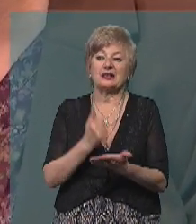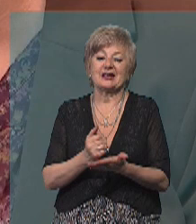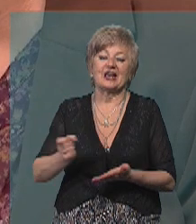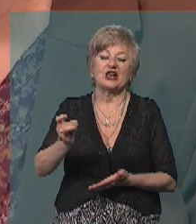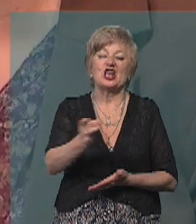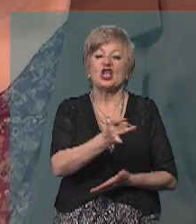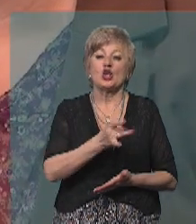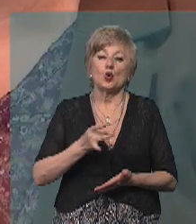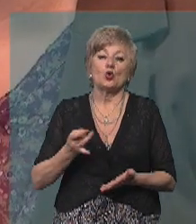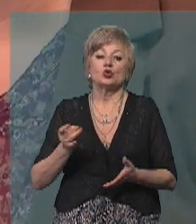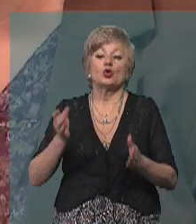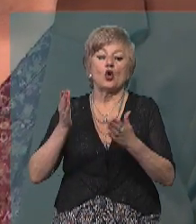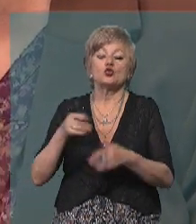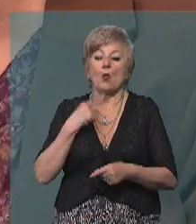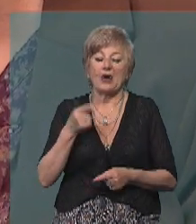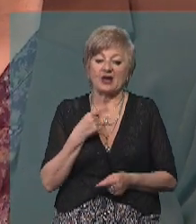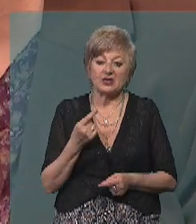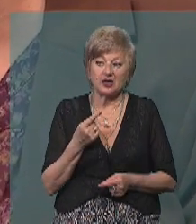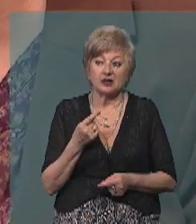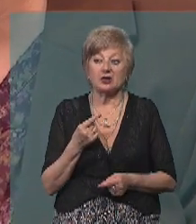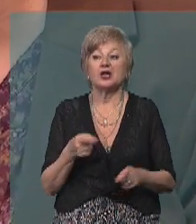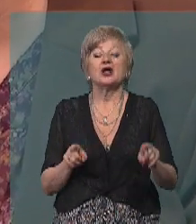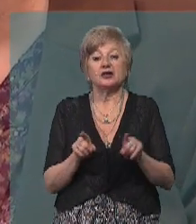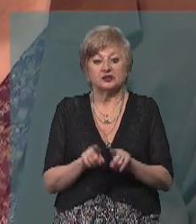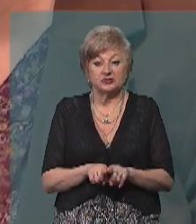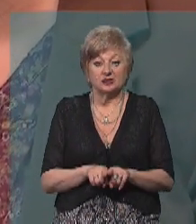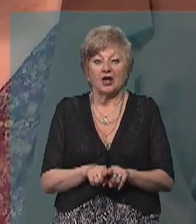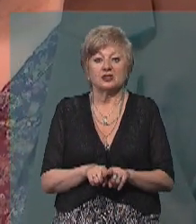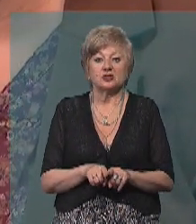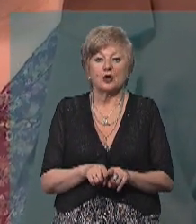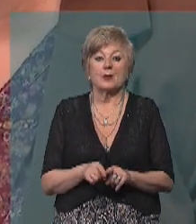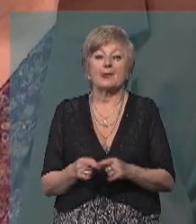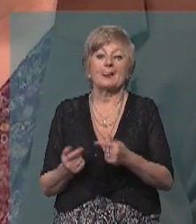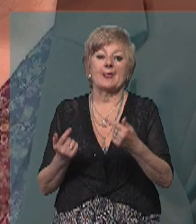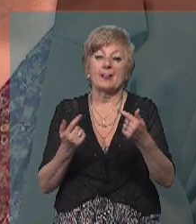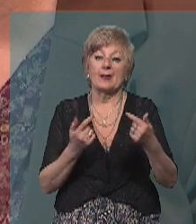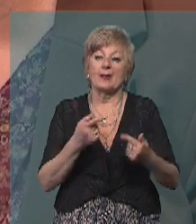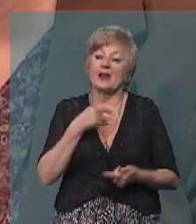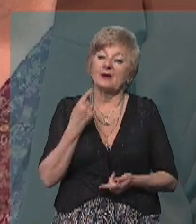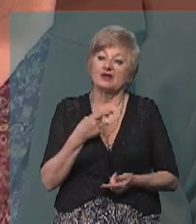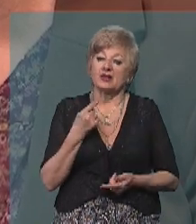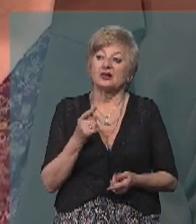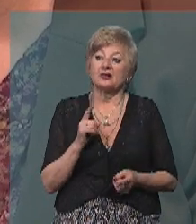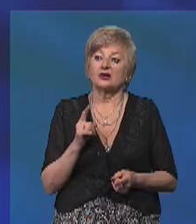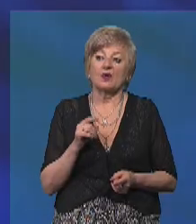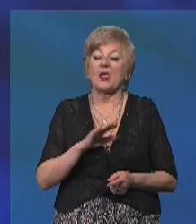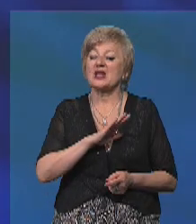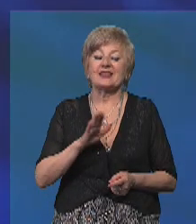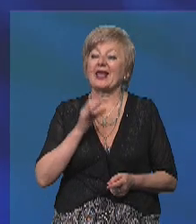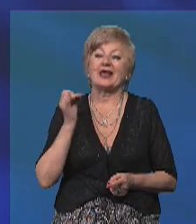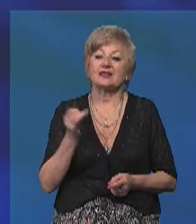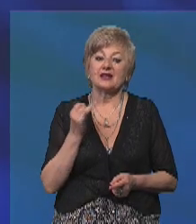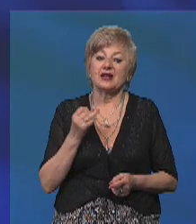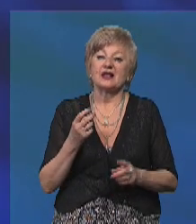регіону, про який ми говорили на програмі. Також зазначали, що не цікаво,